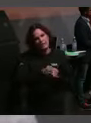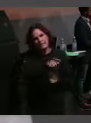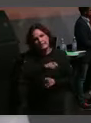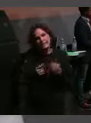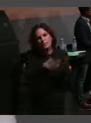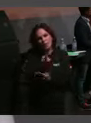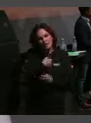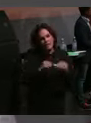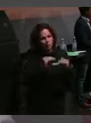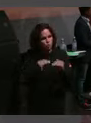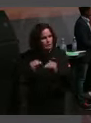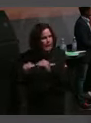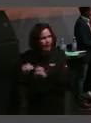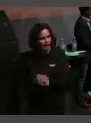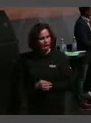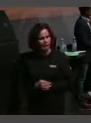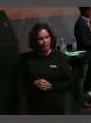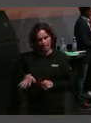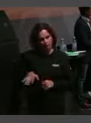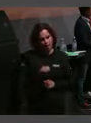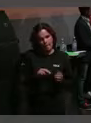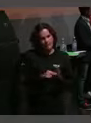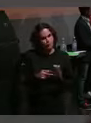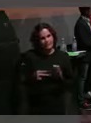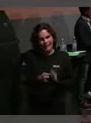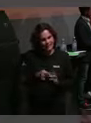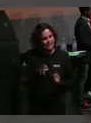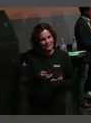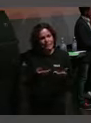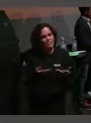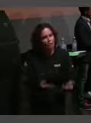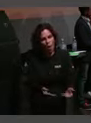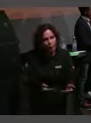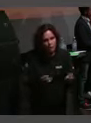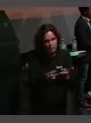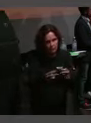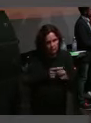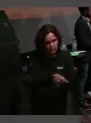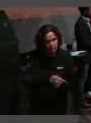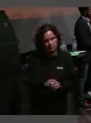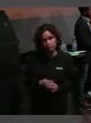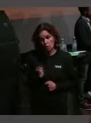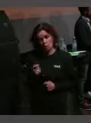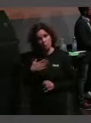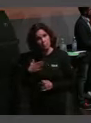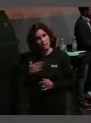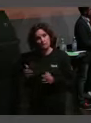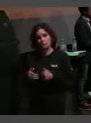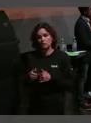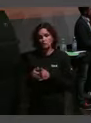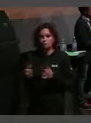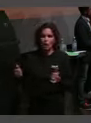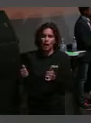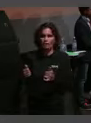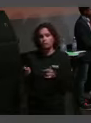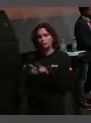gjøre justeringer der, at det ikke alle prosjekt som skal få kraft da. Og noen vil ha større klimagasskutt, noen